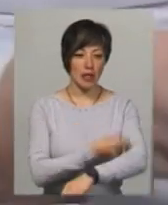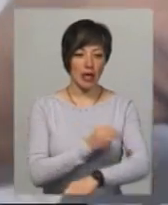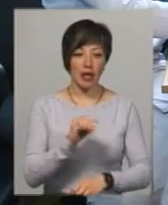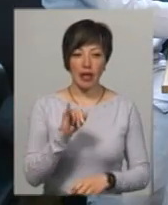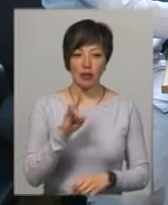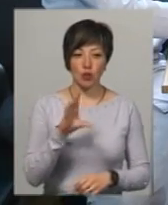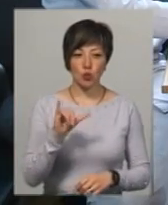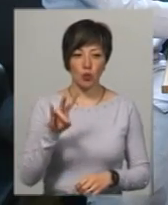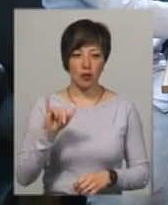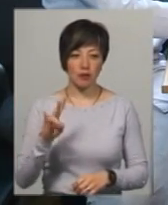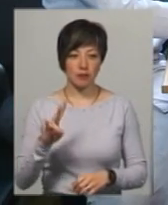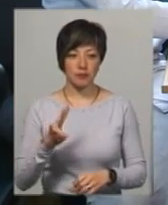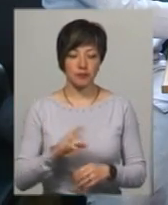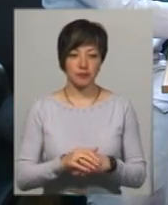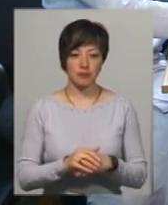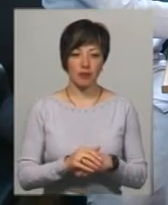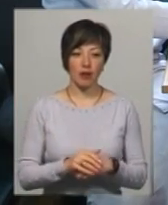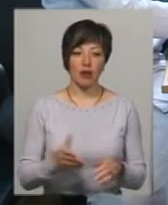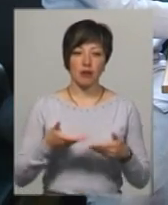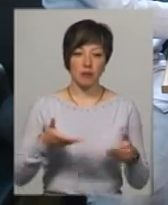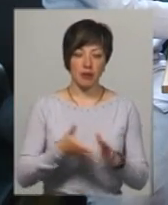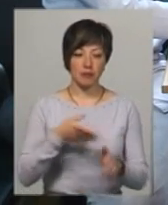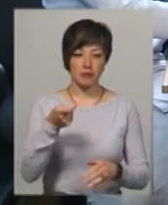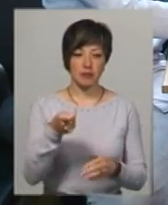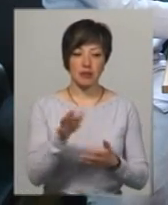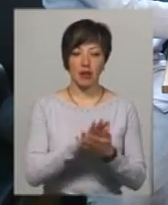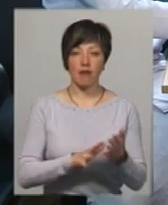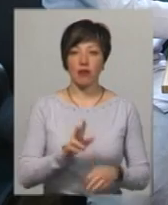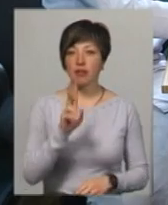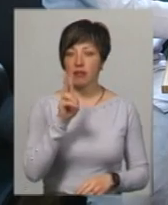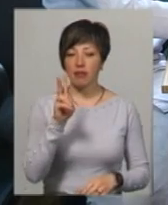Ми подавали заявку буквально 2 тижні назад.